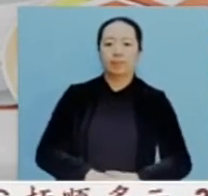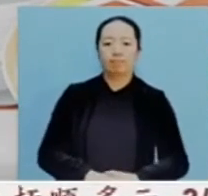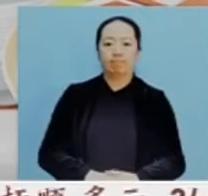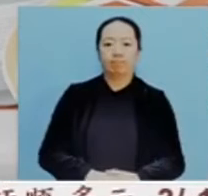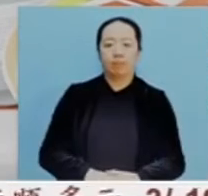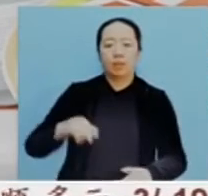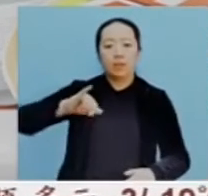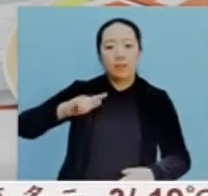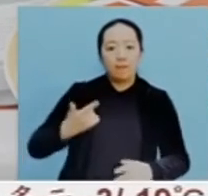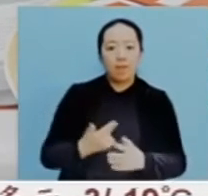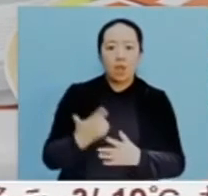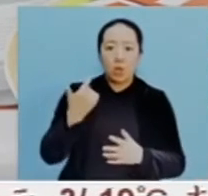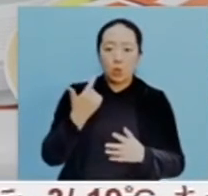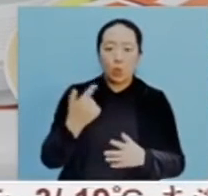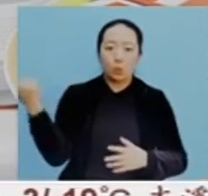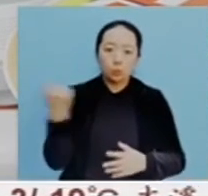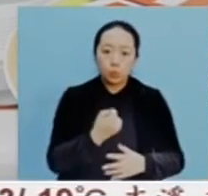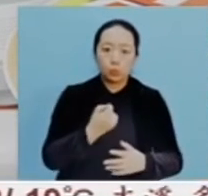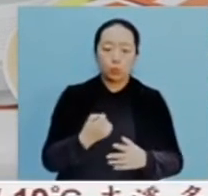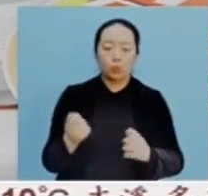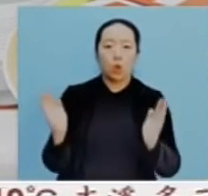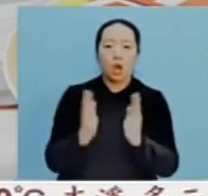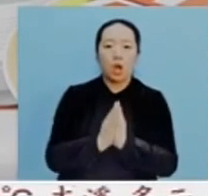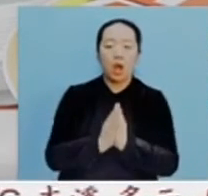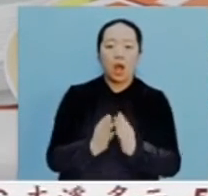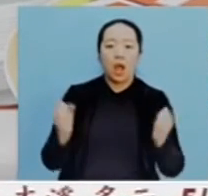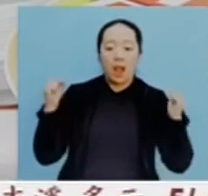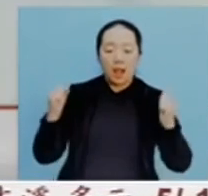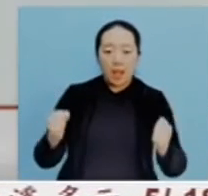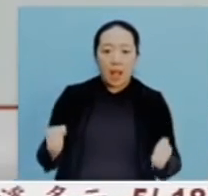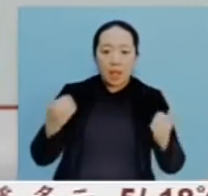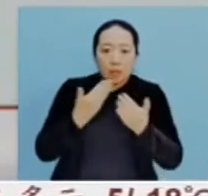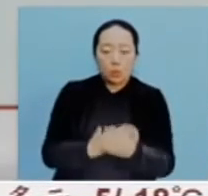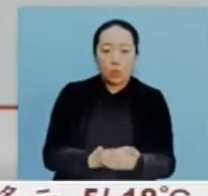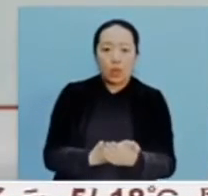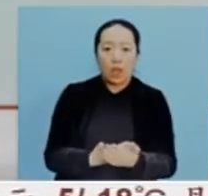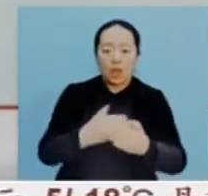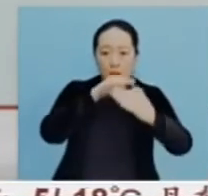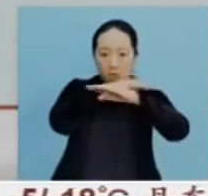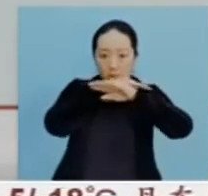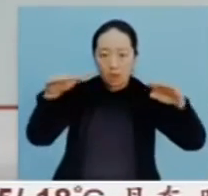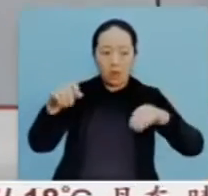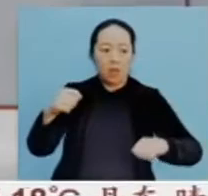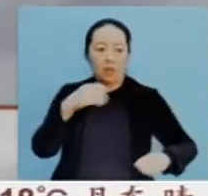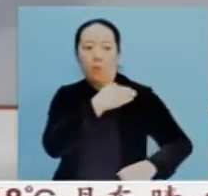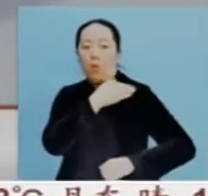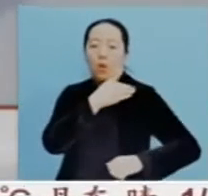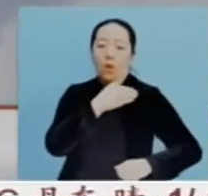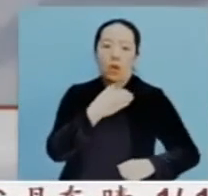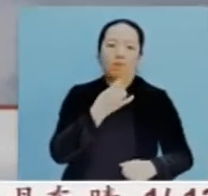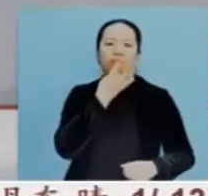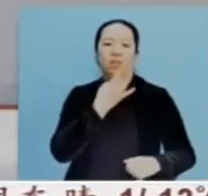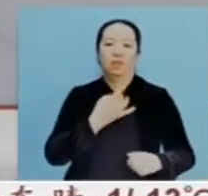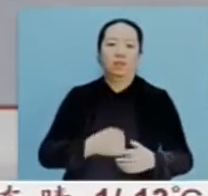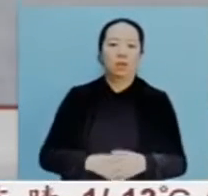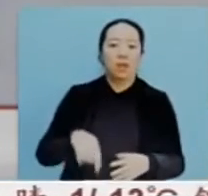杆的重量，一过它的时候就会抽在身上，就会特别特别疼。 思彤所说的抽打奇门是高山